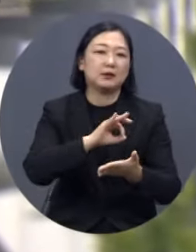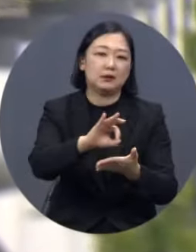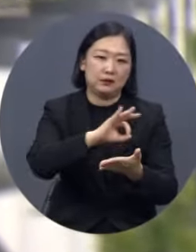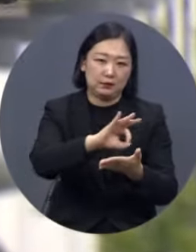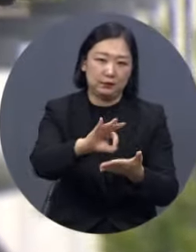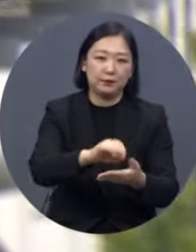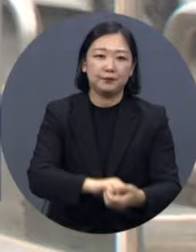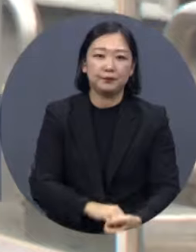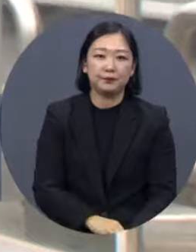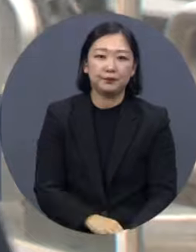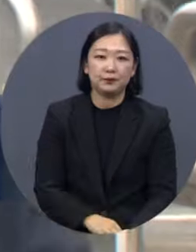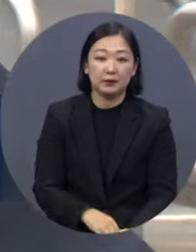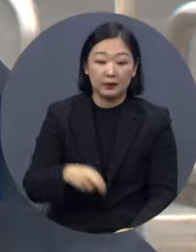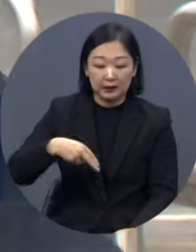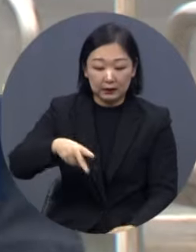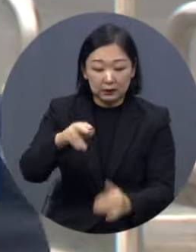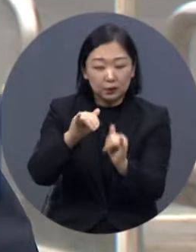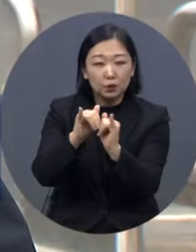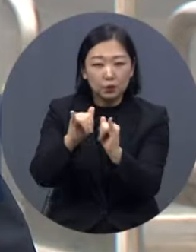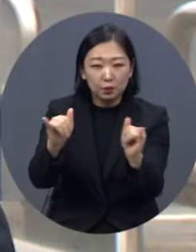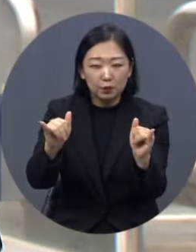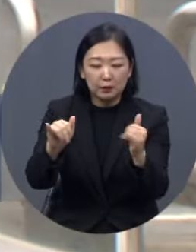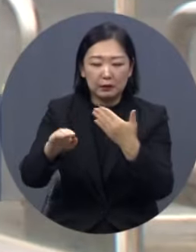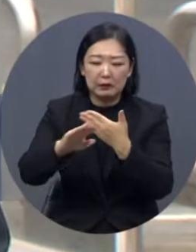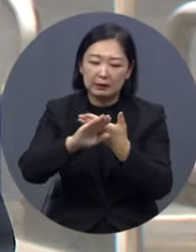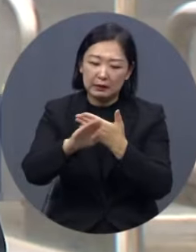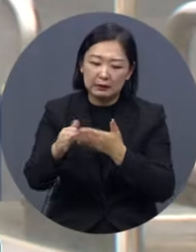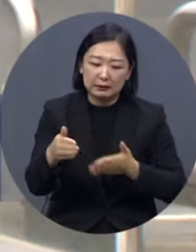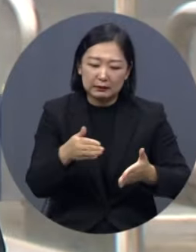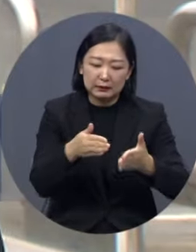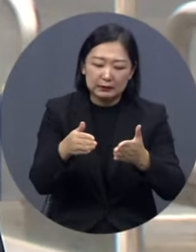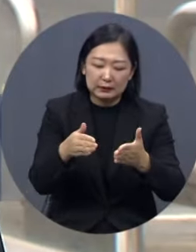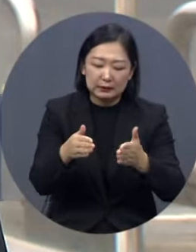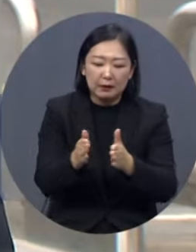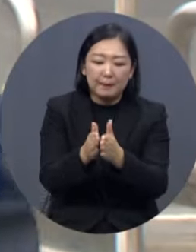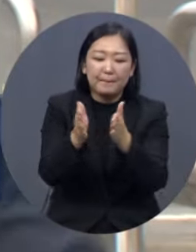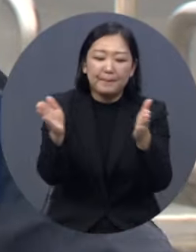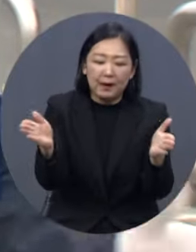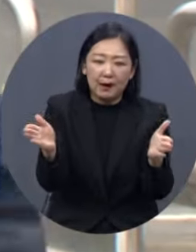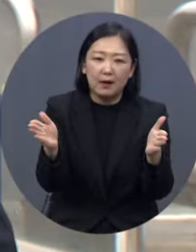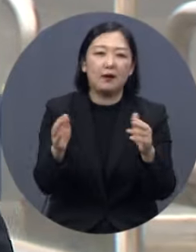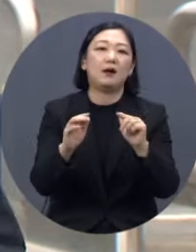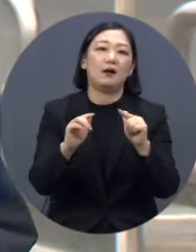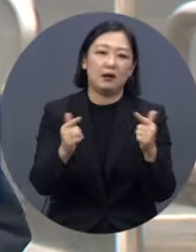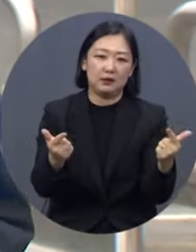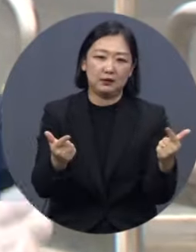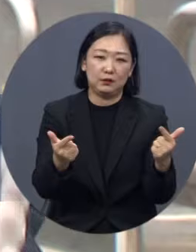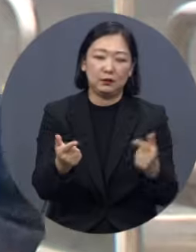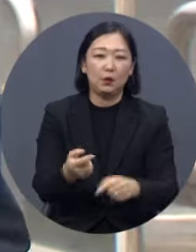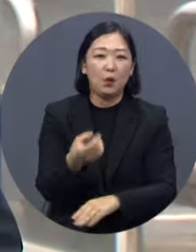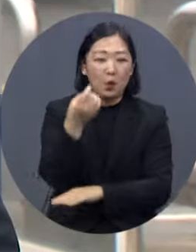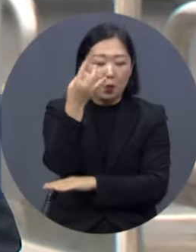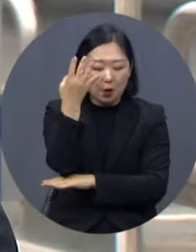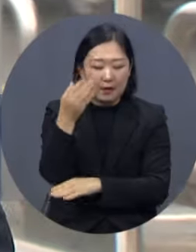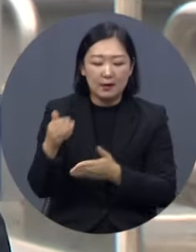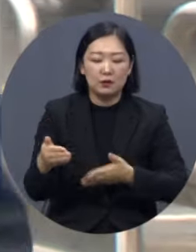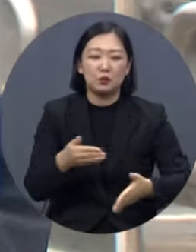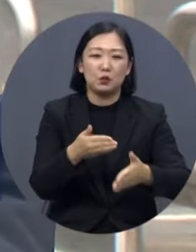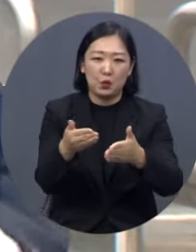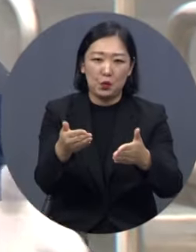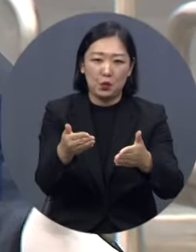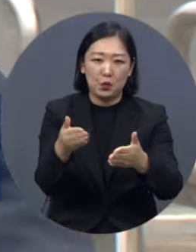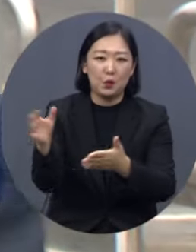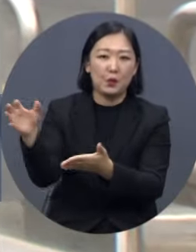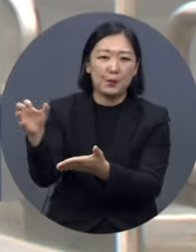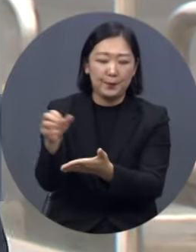인도 부분에서 다른 길을 갓길을 넓힌 게 아니고 그 기존에 있는